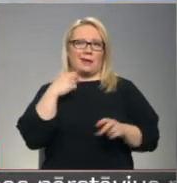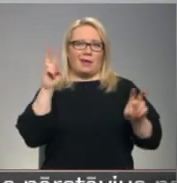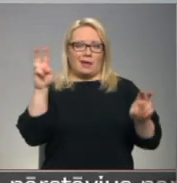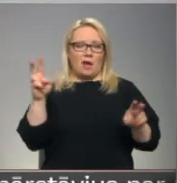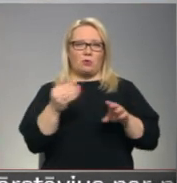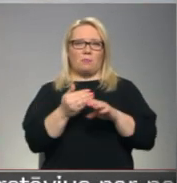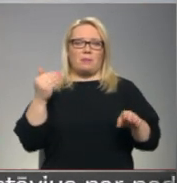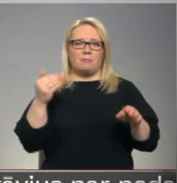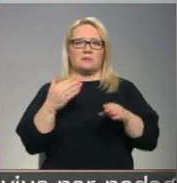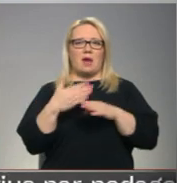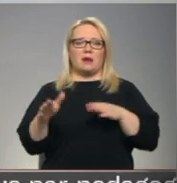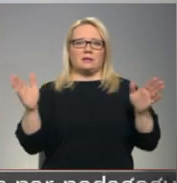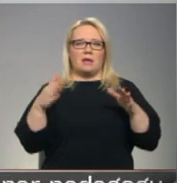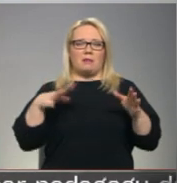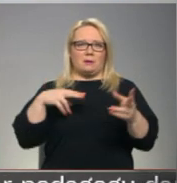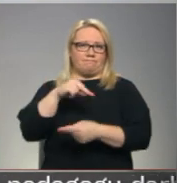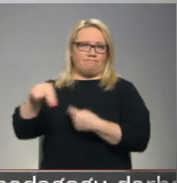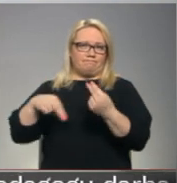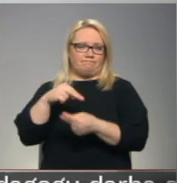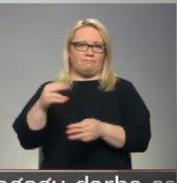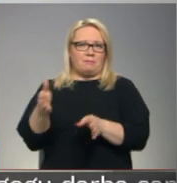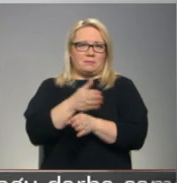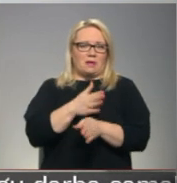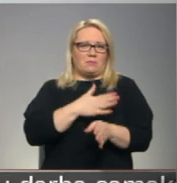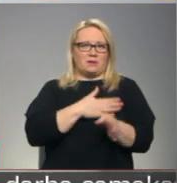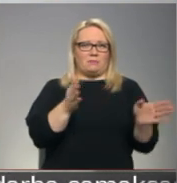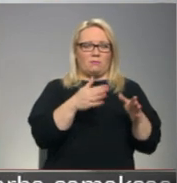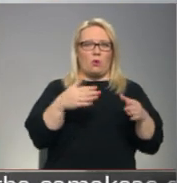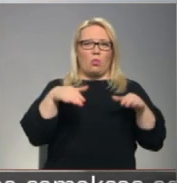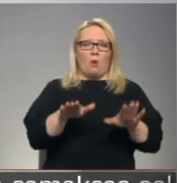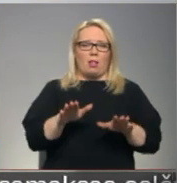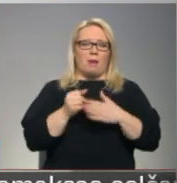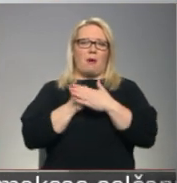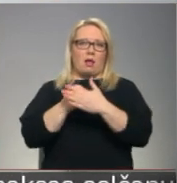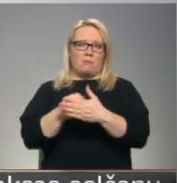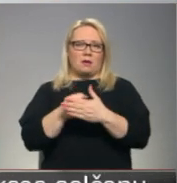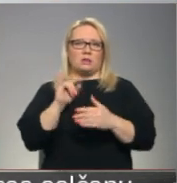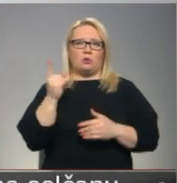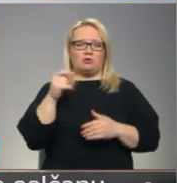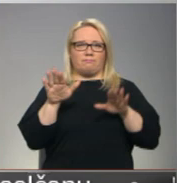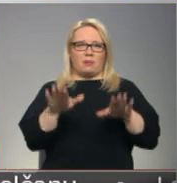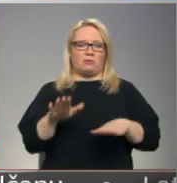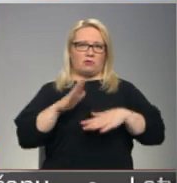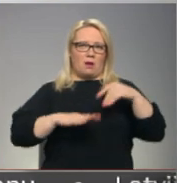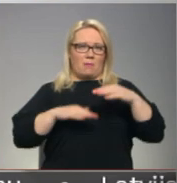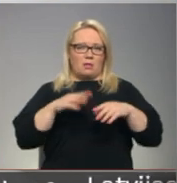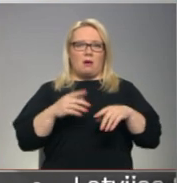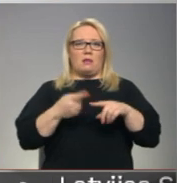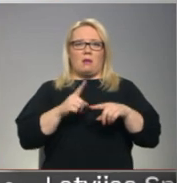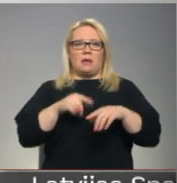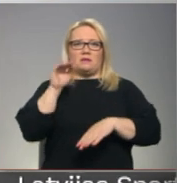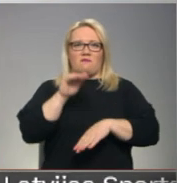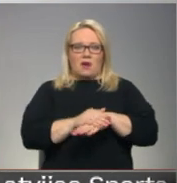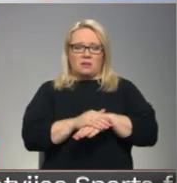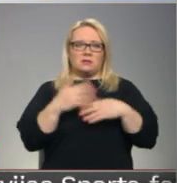pirms šīs ārkārtas sēdes bija sanākusi uz savu sēdi, ir nolēmusi vienbalsīgi atbalstīt Ušakovu palikšanu amatā, līdz ar to faktiski